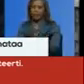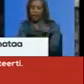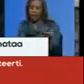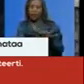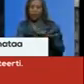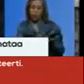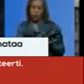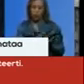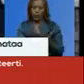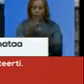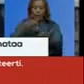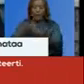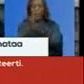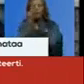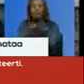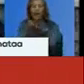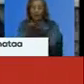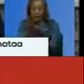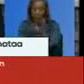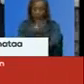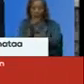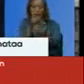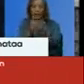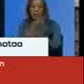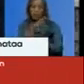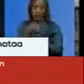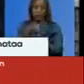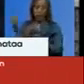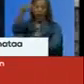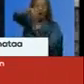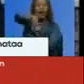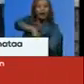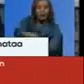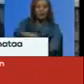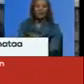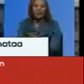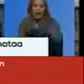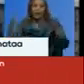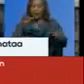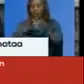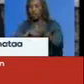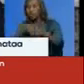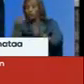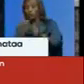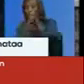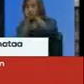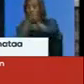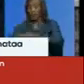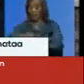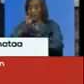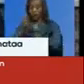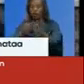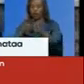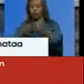ለኢኮኖሚ የሚቀርበውን የፋይናንስ አገልግሎት ተደራሽነትና አካታችነት ለማስፋት፣ የውጭ ምንዛሪ ግኝትን